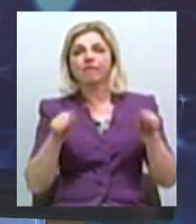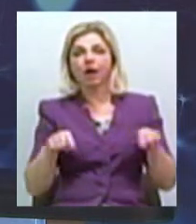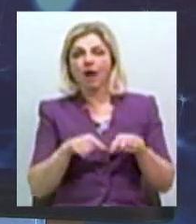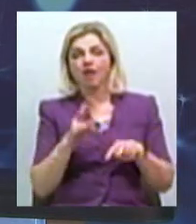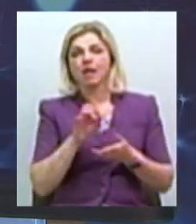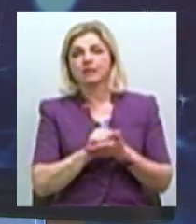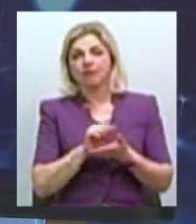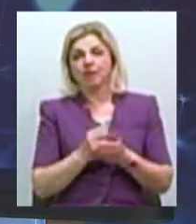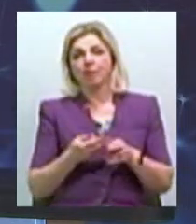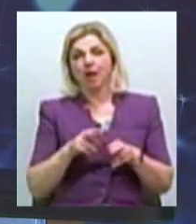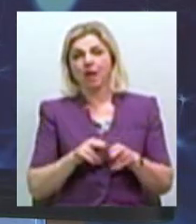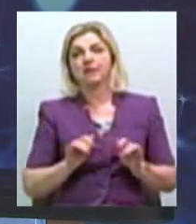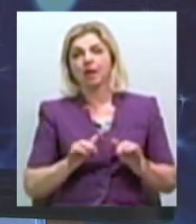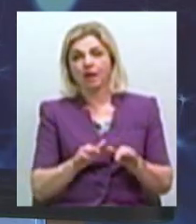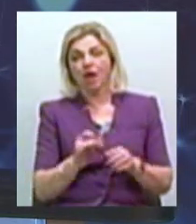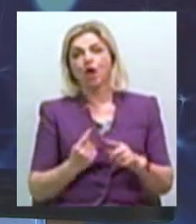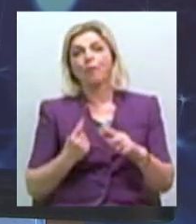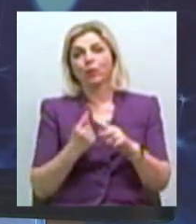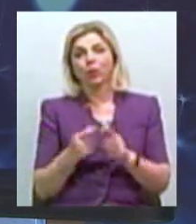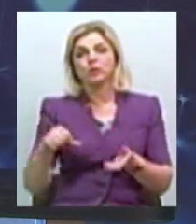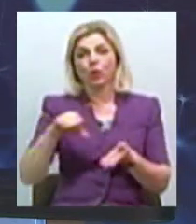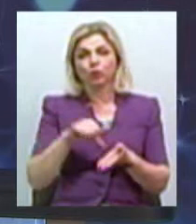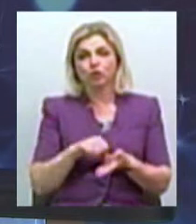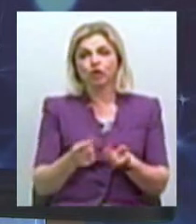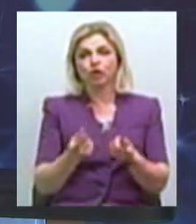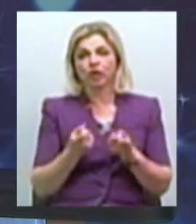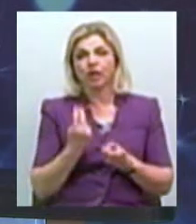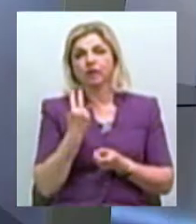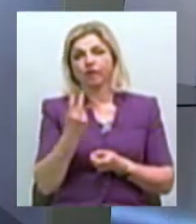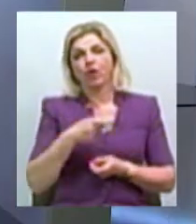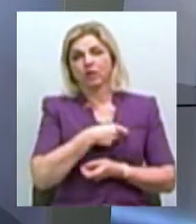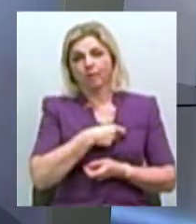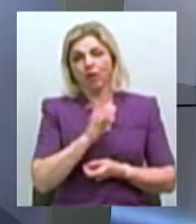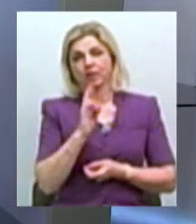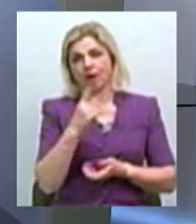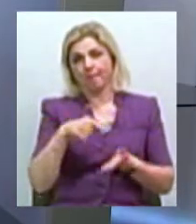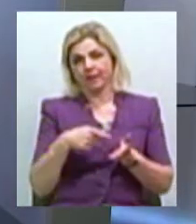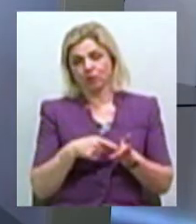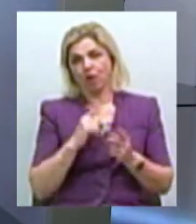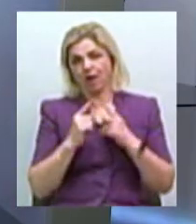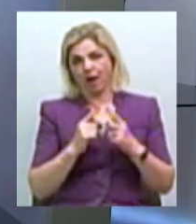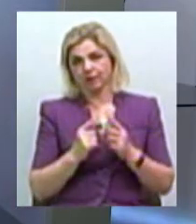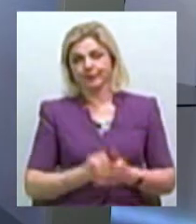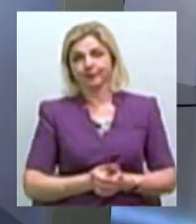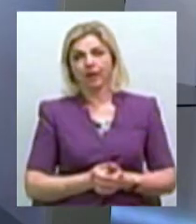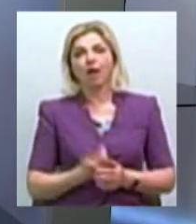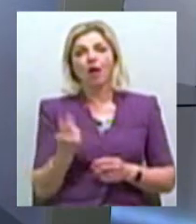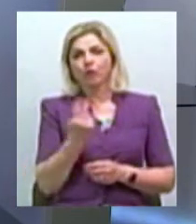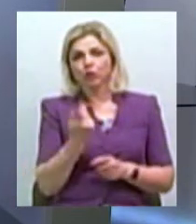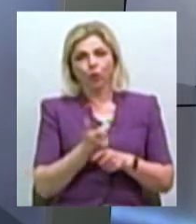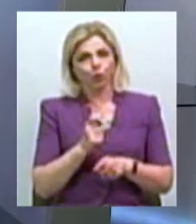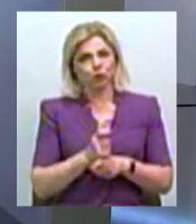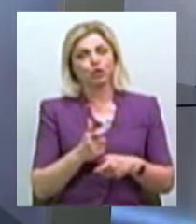цією діяльністю. І плюс ми залучили 2 депутатів Миколаївської міської ради, пана Ісакова і Філєвського, які дуже